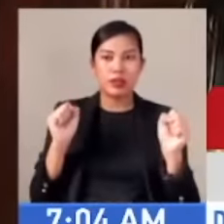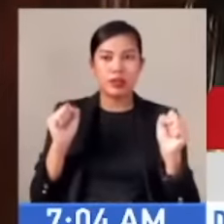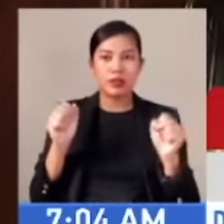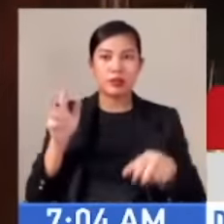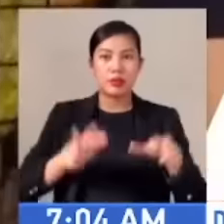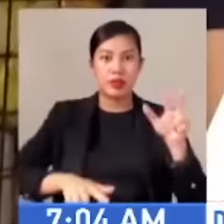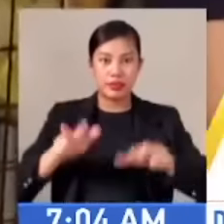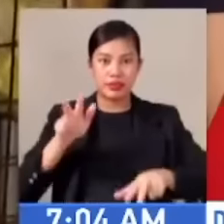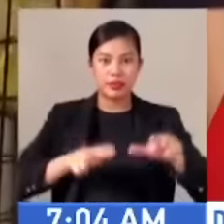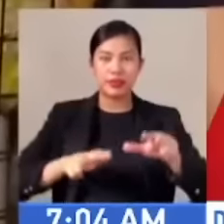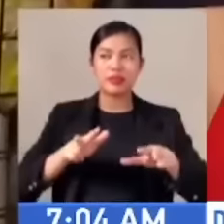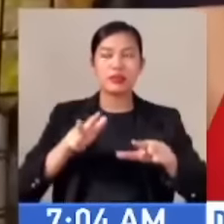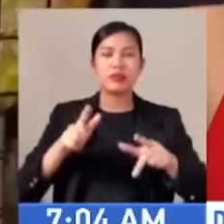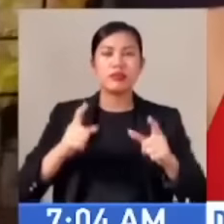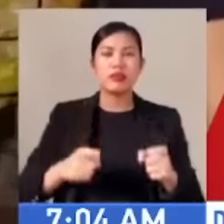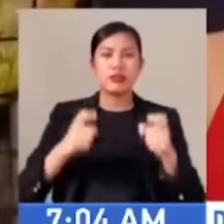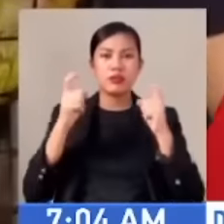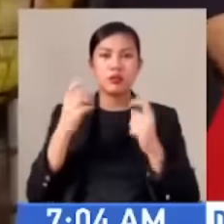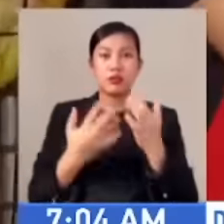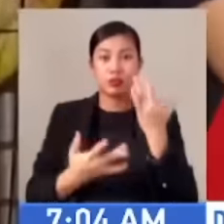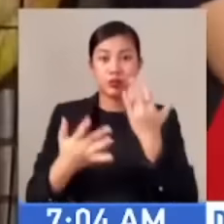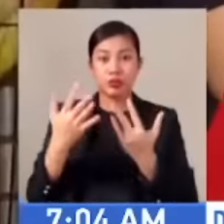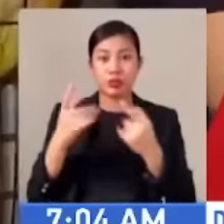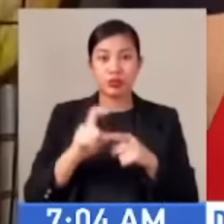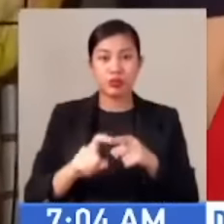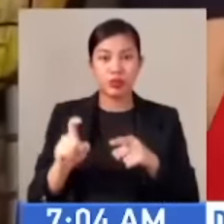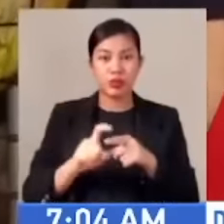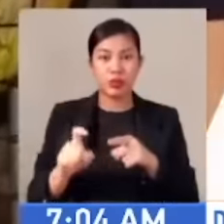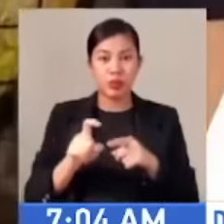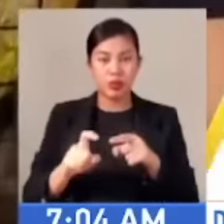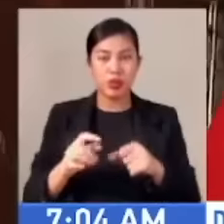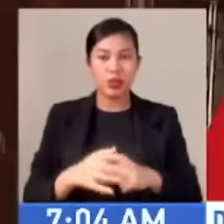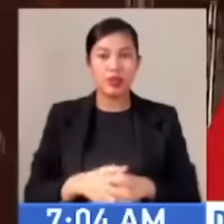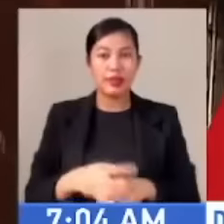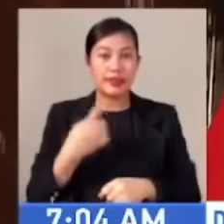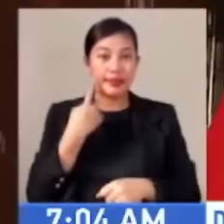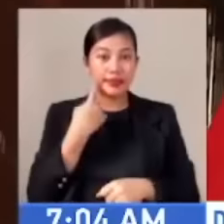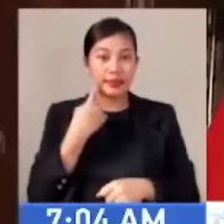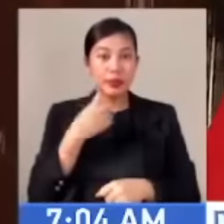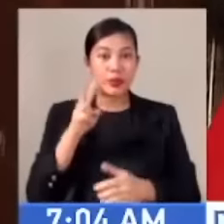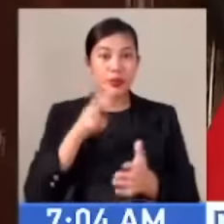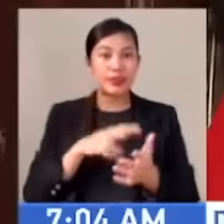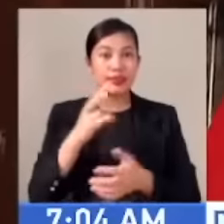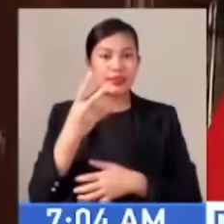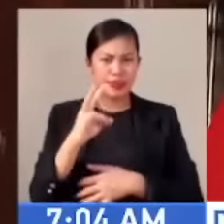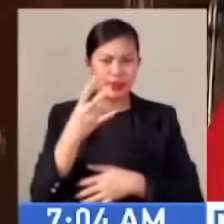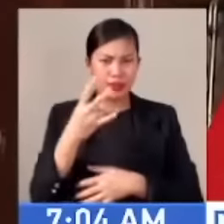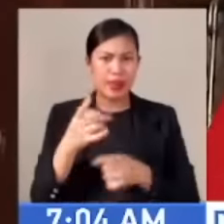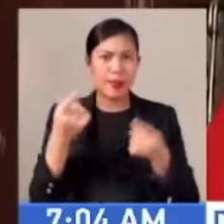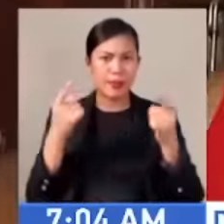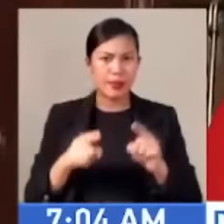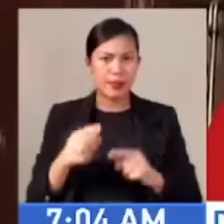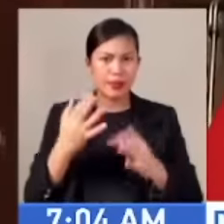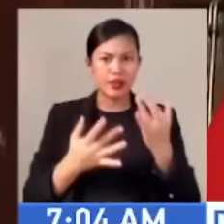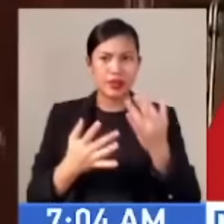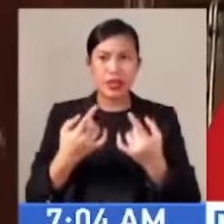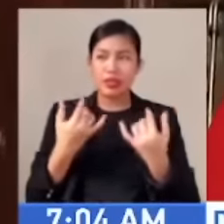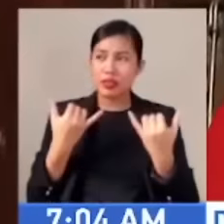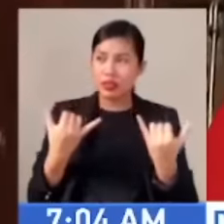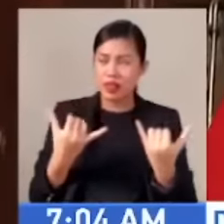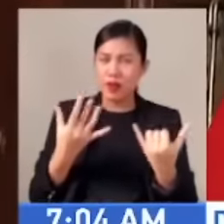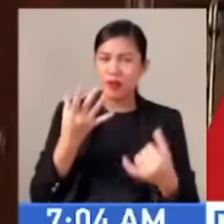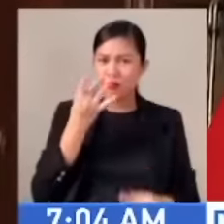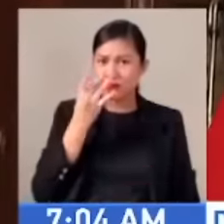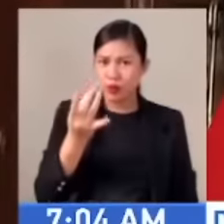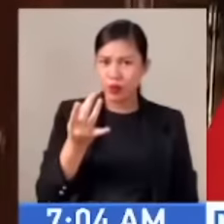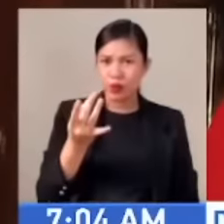may wire. Nasunugan din daw sila rito noong 2017. Ngayon, konti lang yung naano sa amin. Ayun lang, yung mga